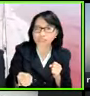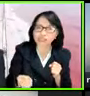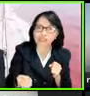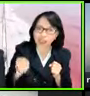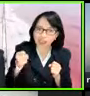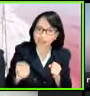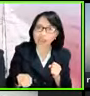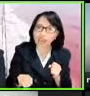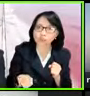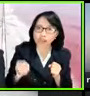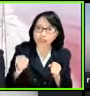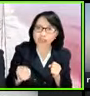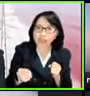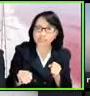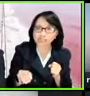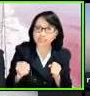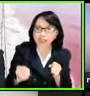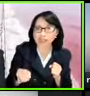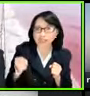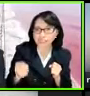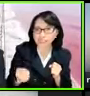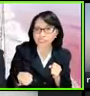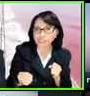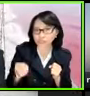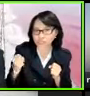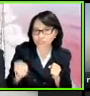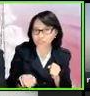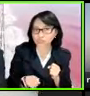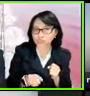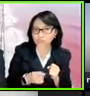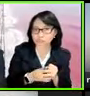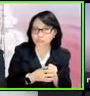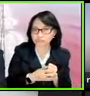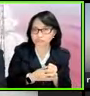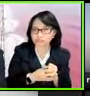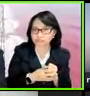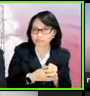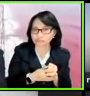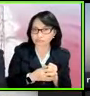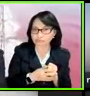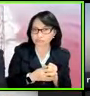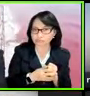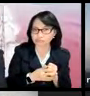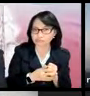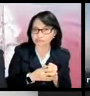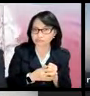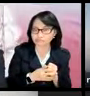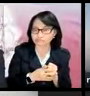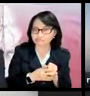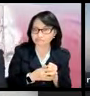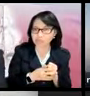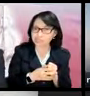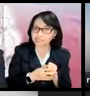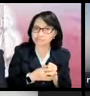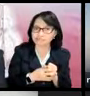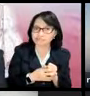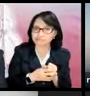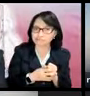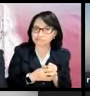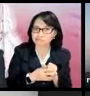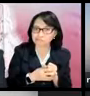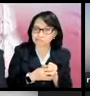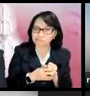song.in atau rahasia Kristus itu amin amin